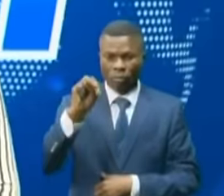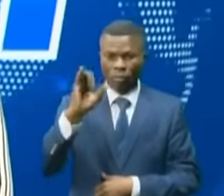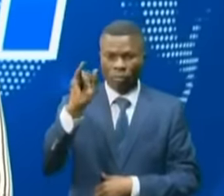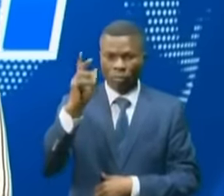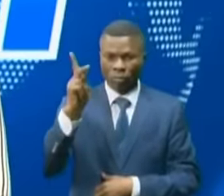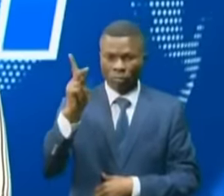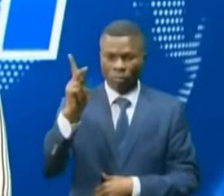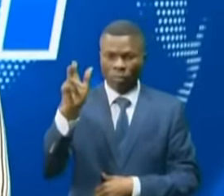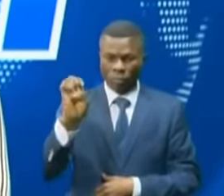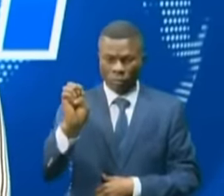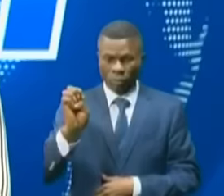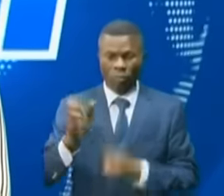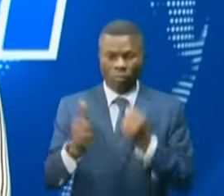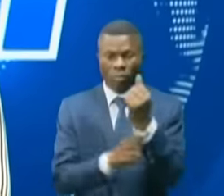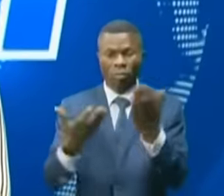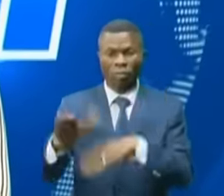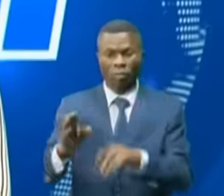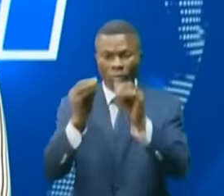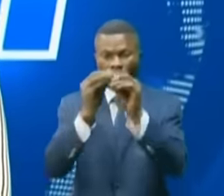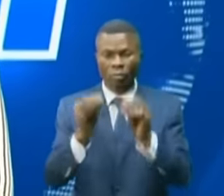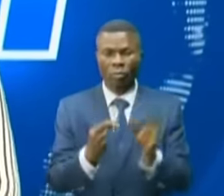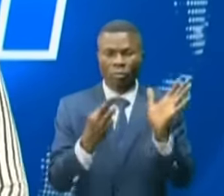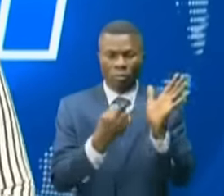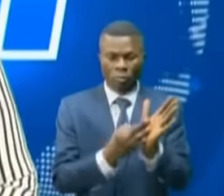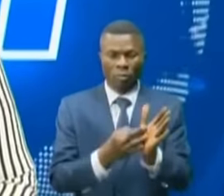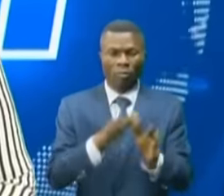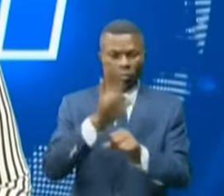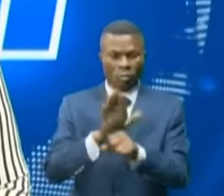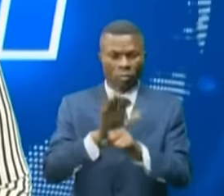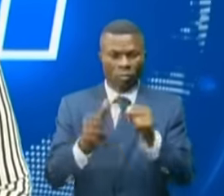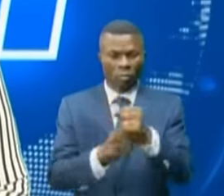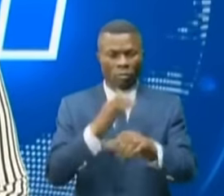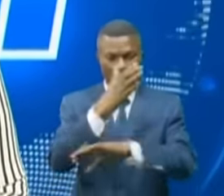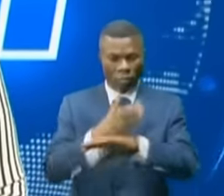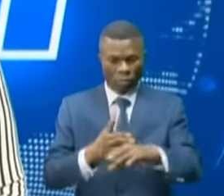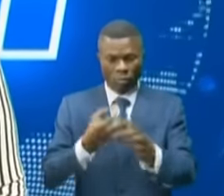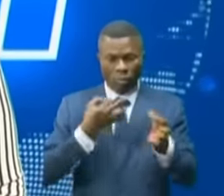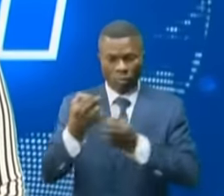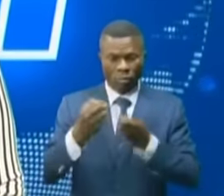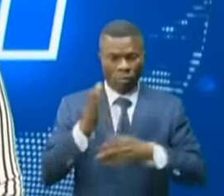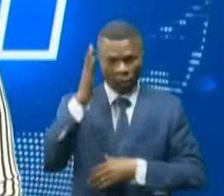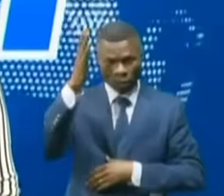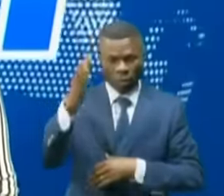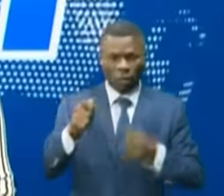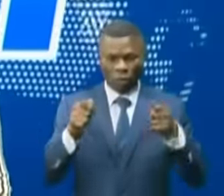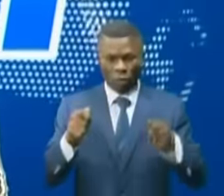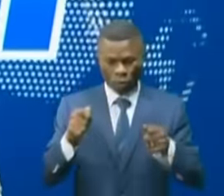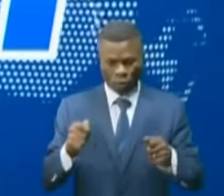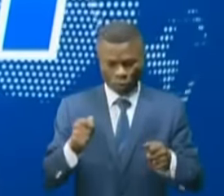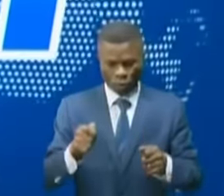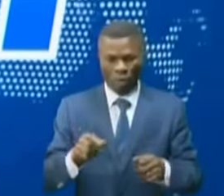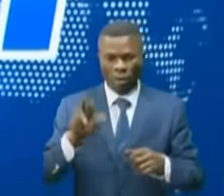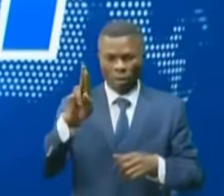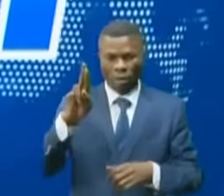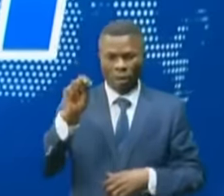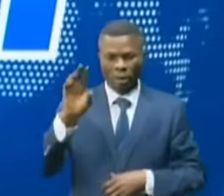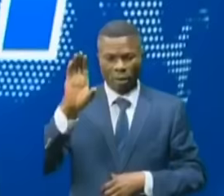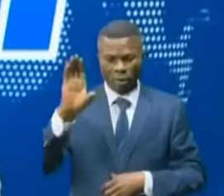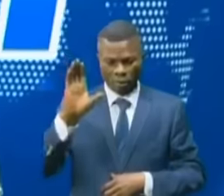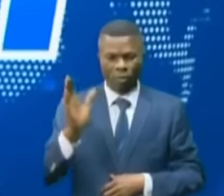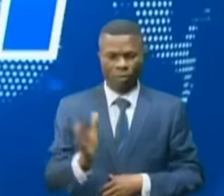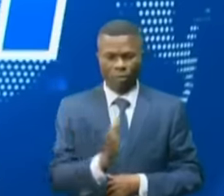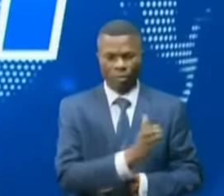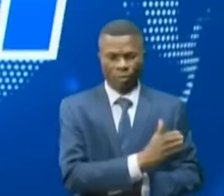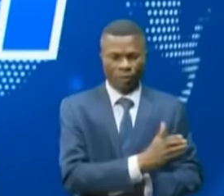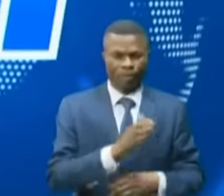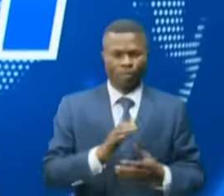Mike Kalambay. Bilan provisoire, 7 morts et plusieurs blessés. Nous y reviendrons avec force détails dans nos